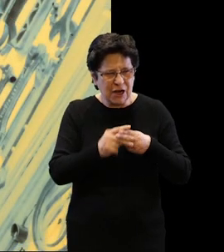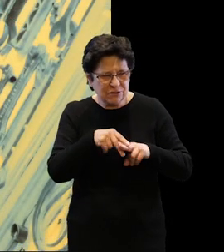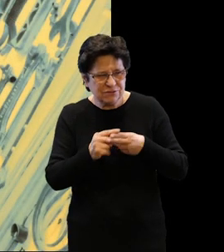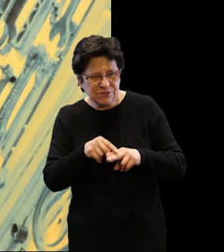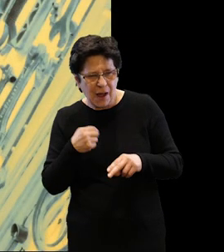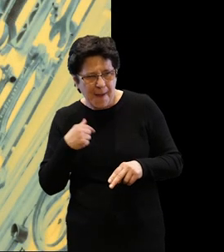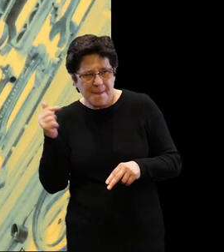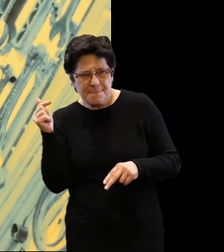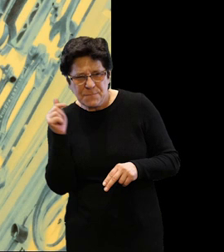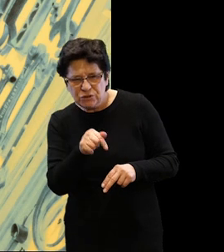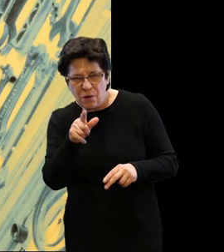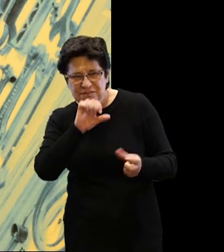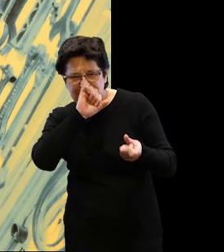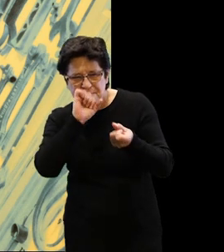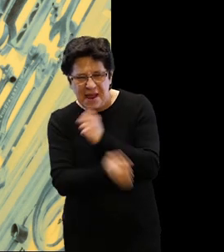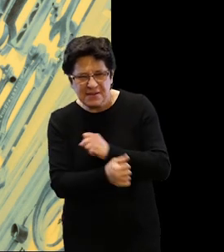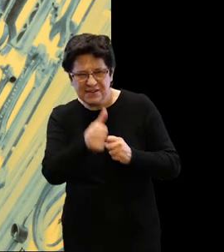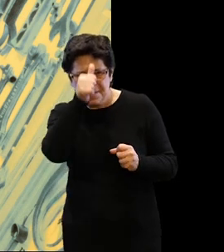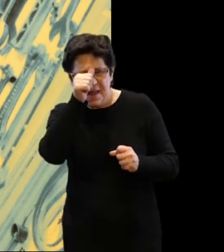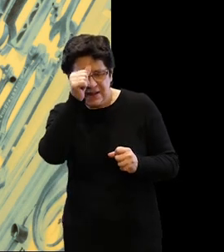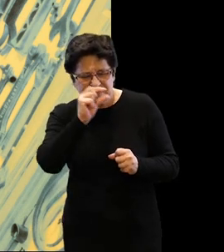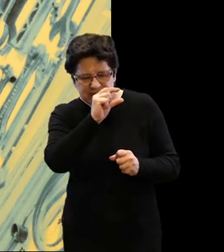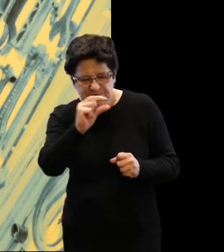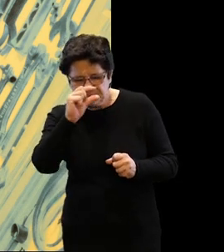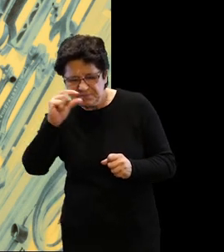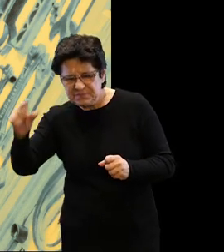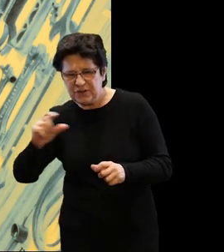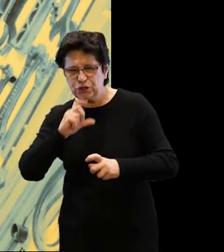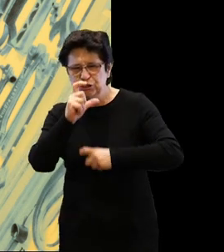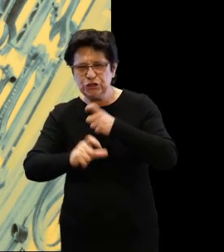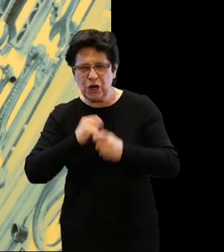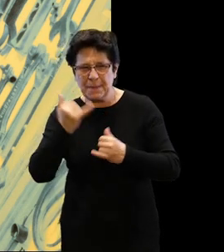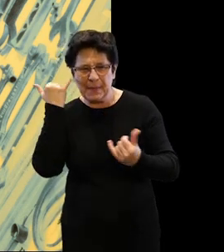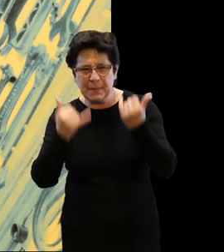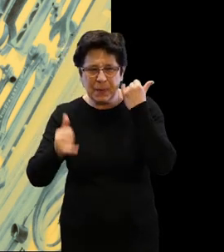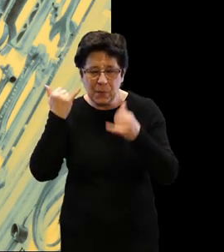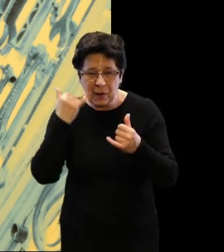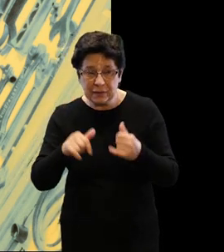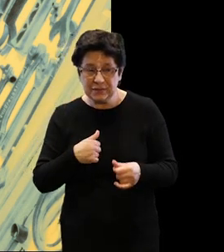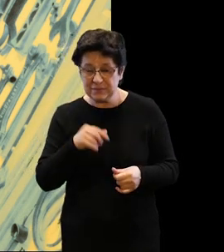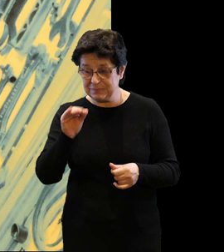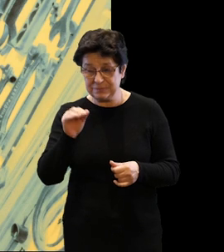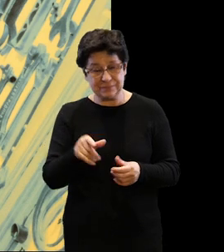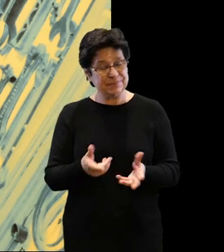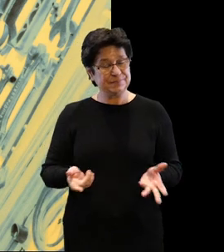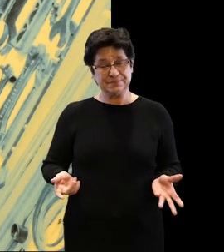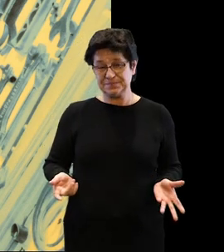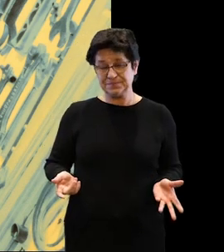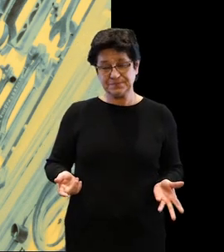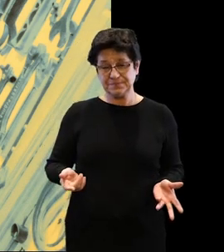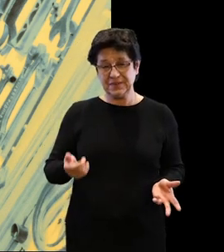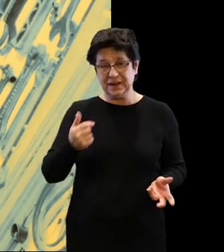ponad 20 nazw i zastosowań różnych narzędzi zmienić w swoich opisach bo ja go Wyprostowały ponieważ